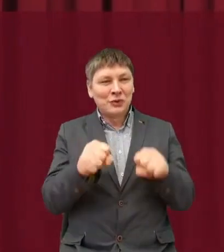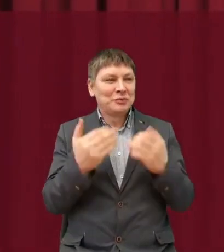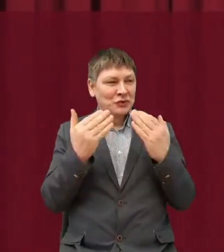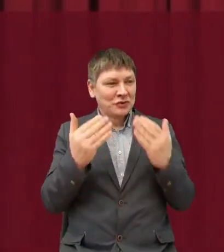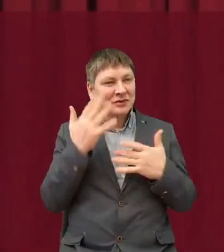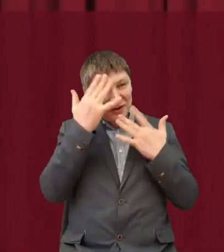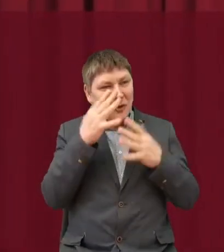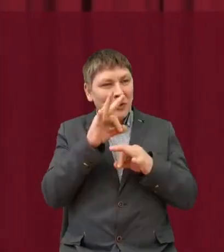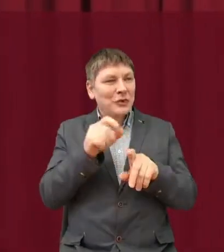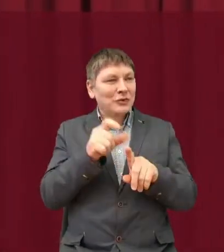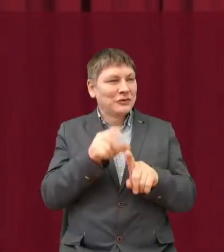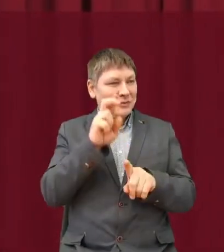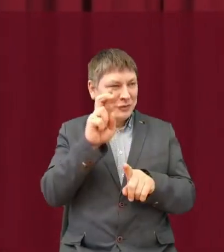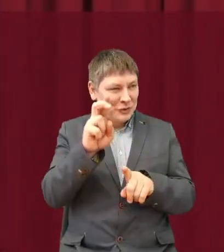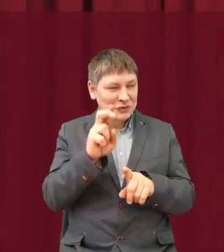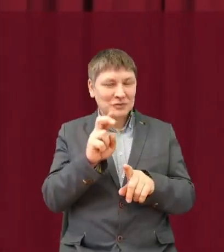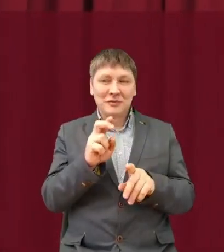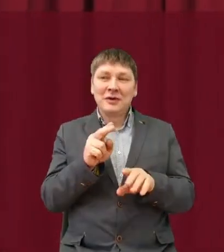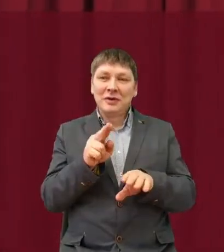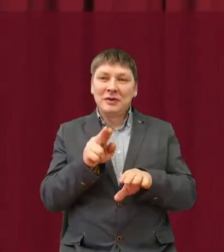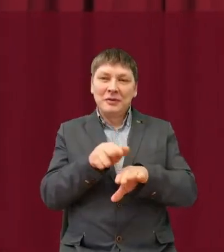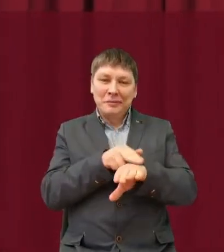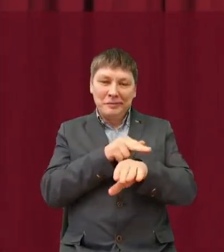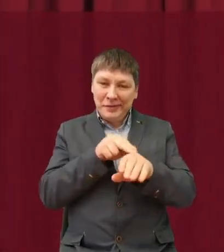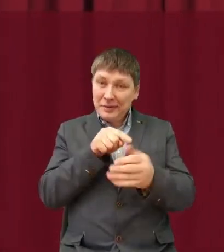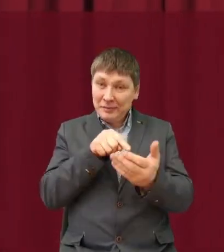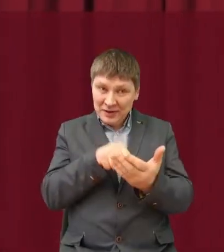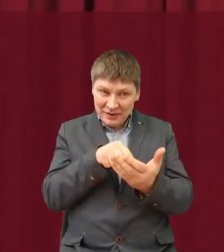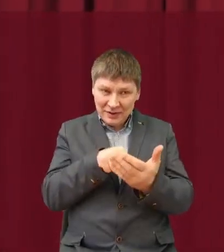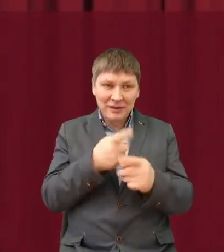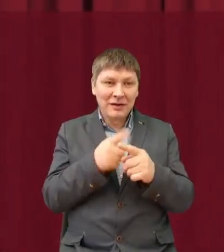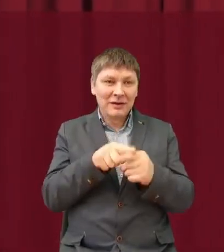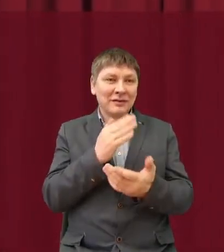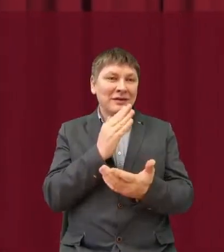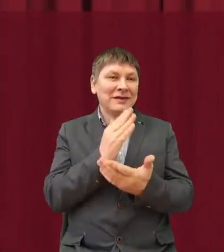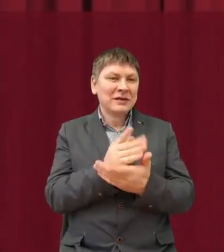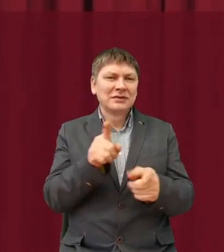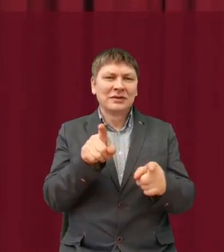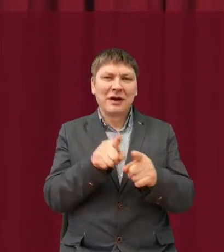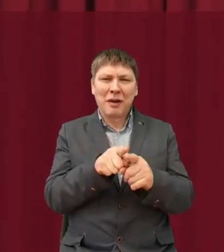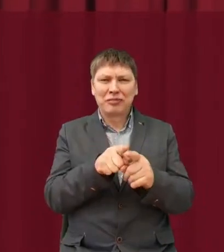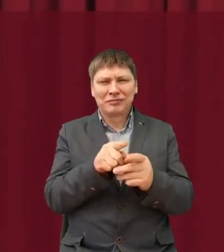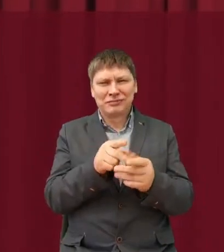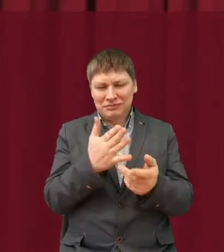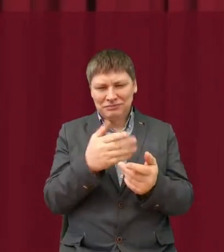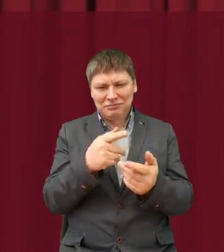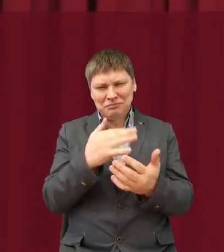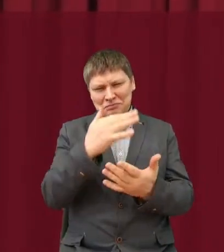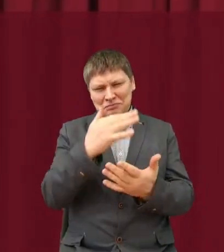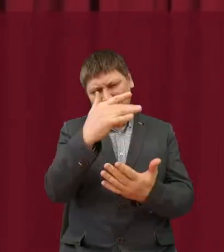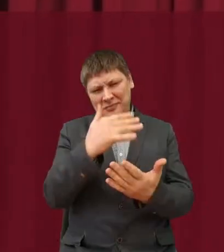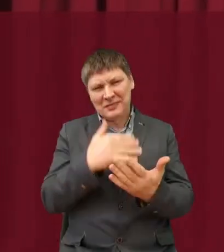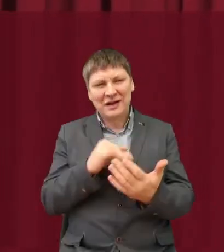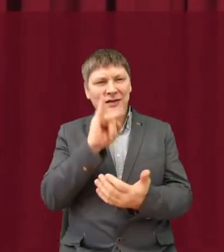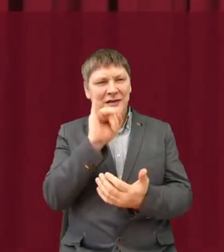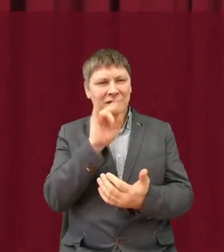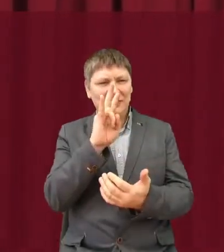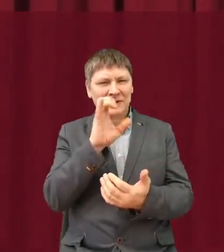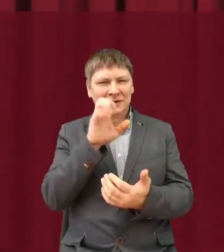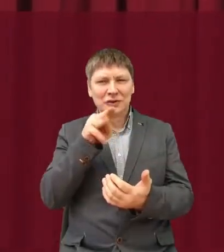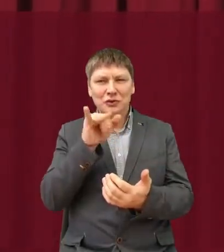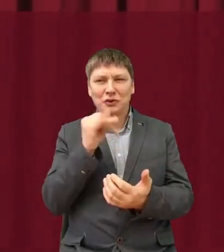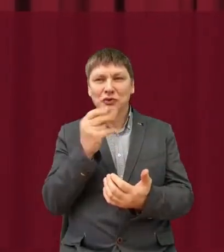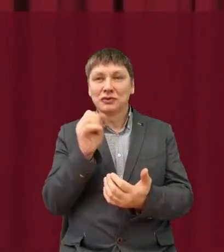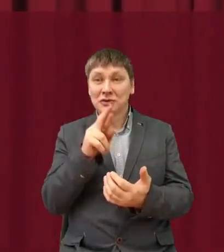знаем что Библия это своего рода инструкция к жизни человека Библия рассказывает нам Откуда мы пришли